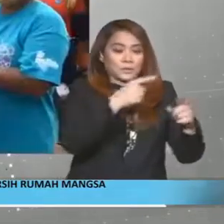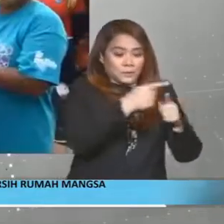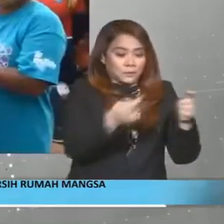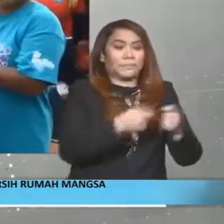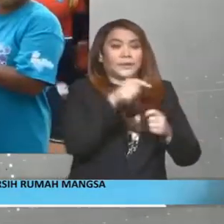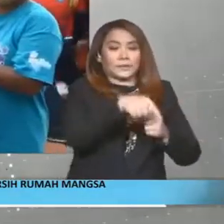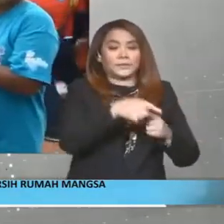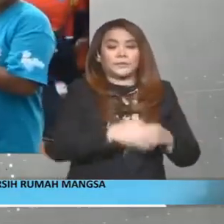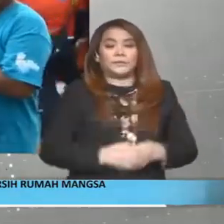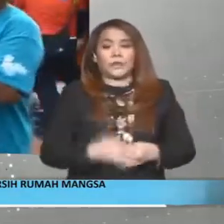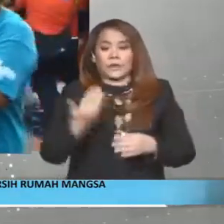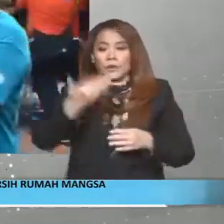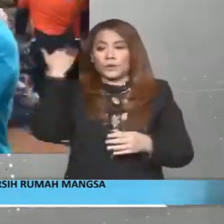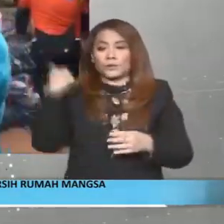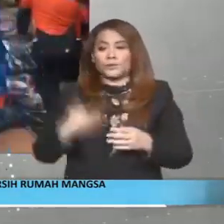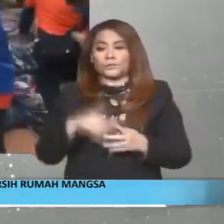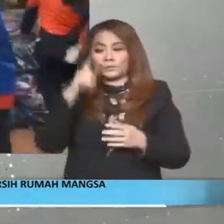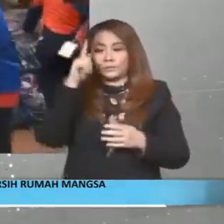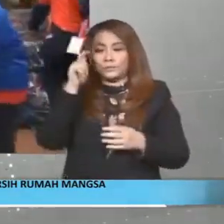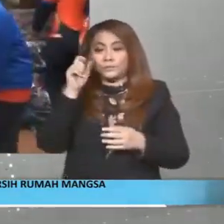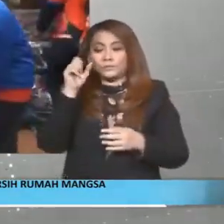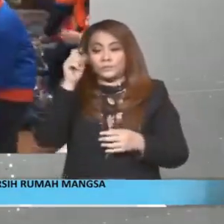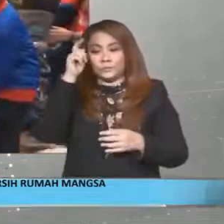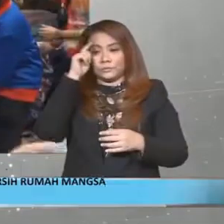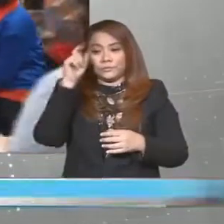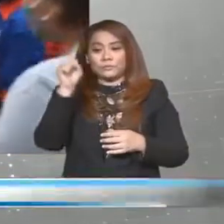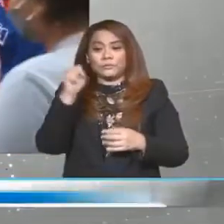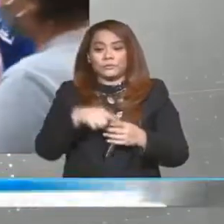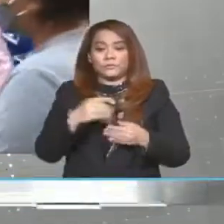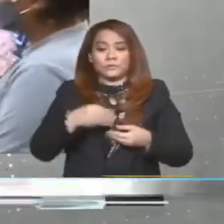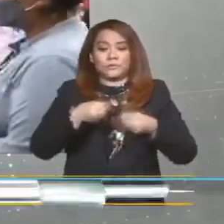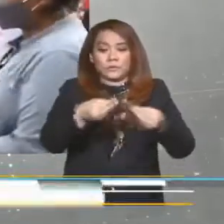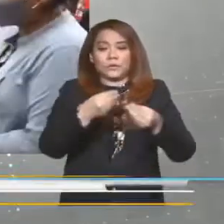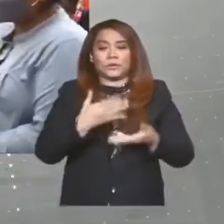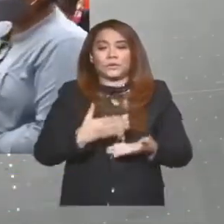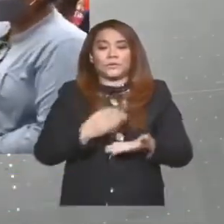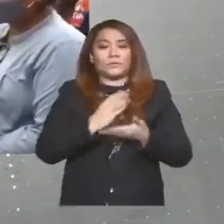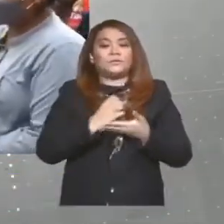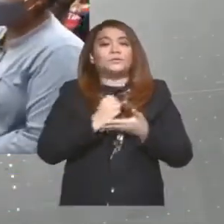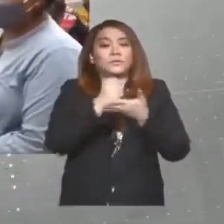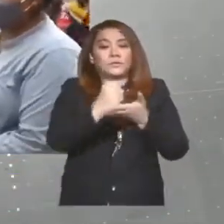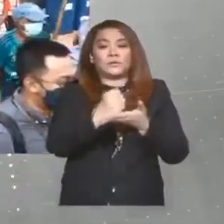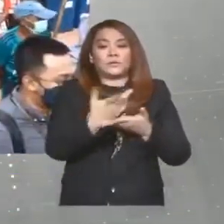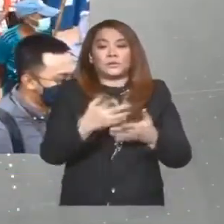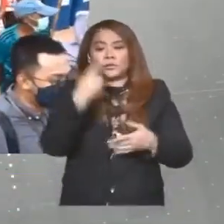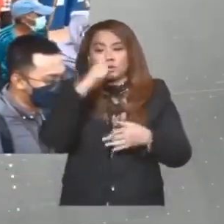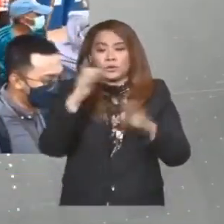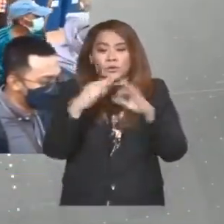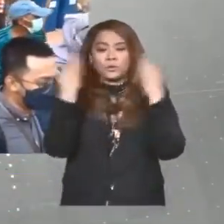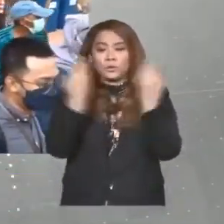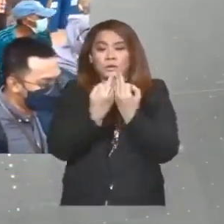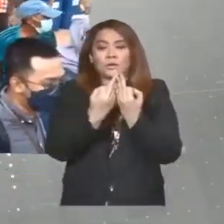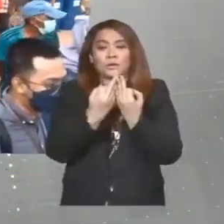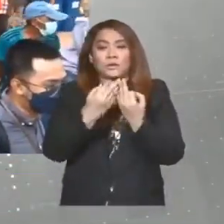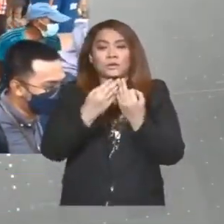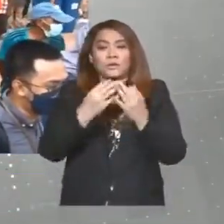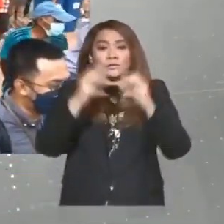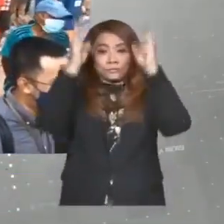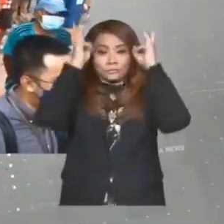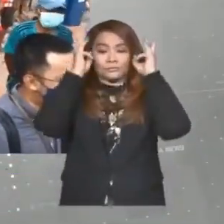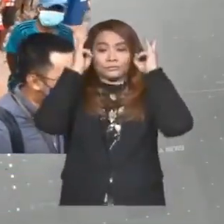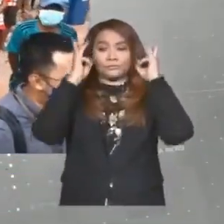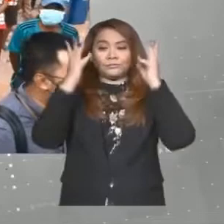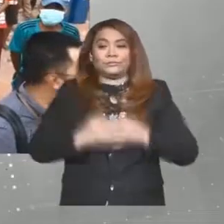lakukan dengan pedangdut envio menyerahkan bantuan kepada 240 keluarga masyarakat orang asli terjejas banjir